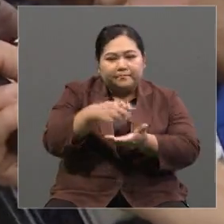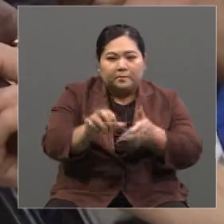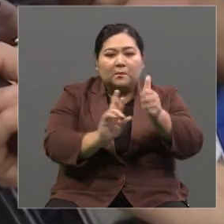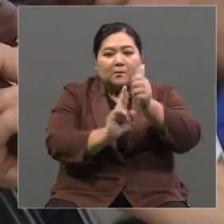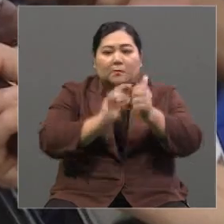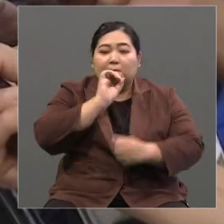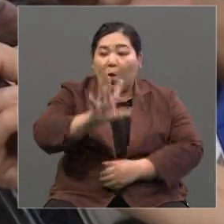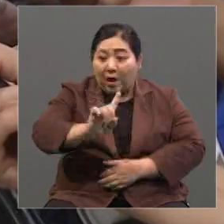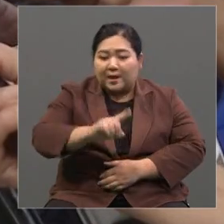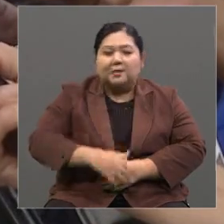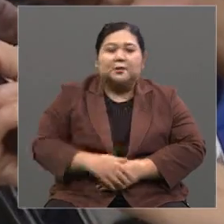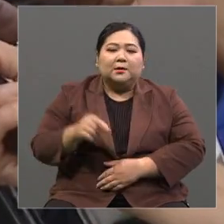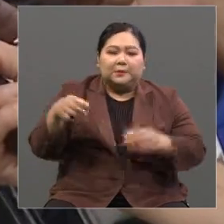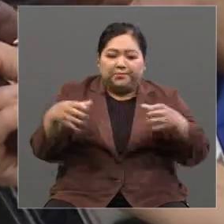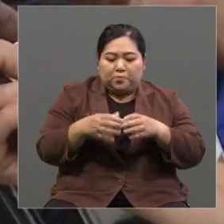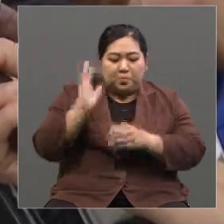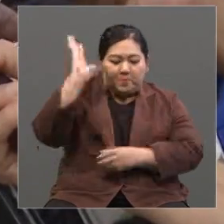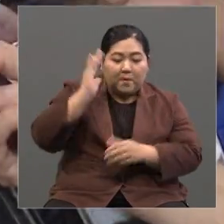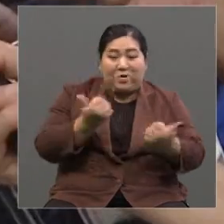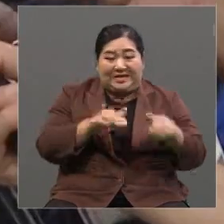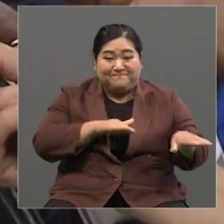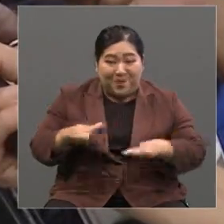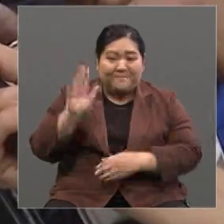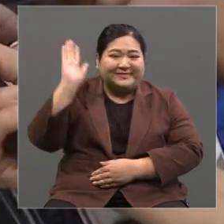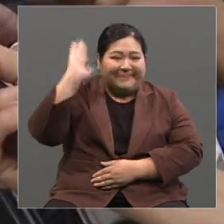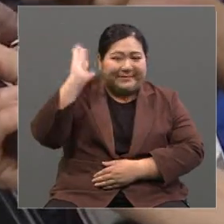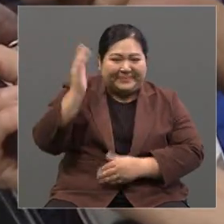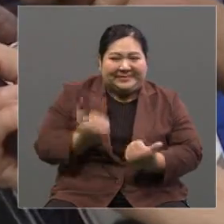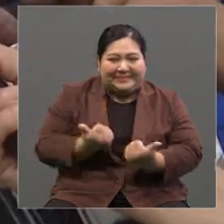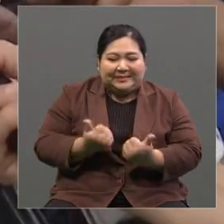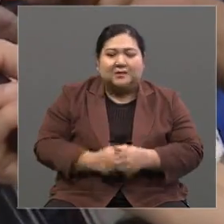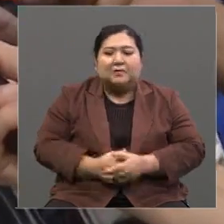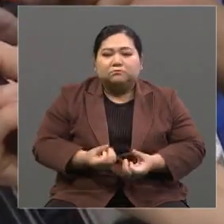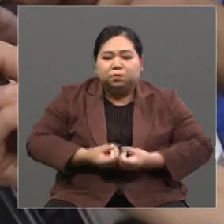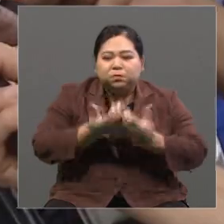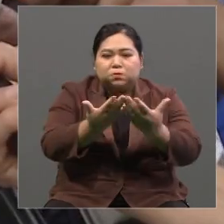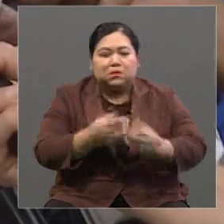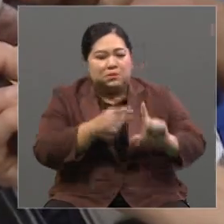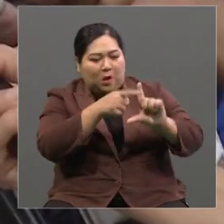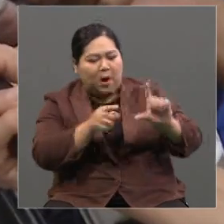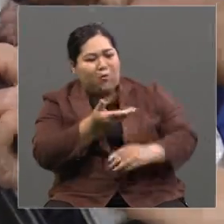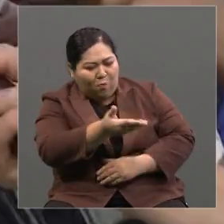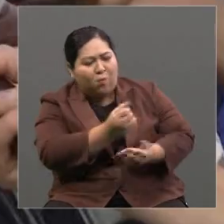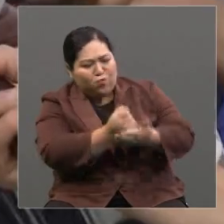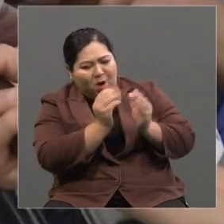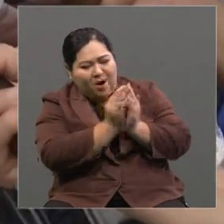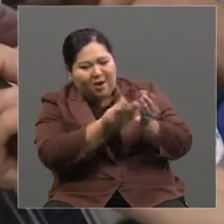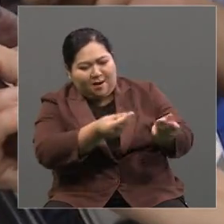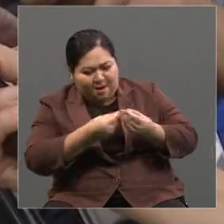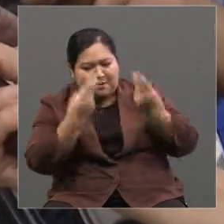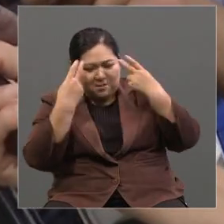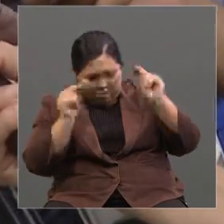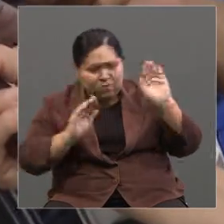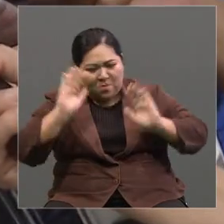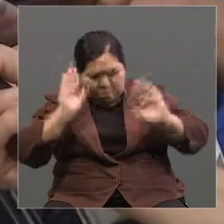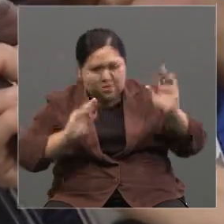ว่าได้ใช้เวทีการแถลงในวันนี้ที่เตรียมจะแถลงที่เรารอกันอยู่เนี่ยจะสื่อสารไปยังพรรคก้าวไกลเพื่อขอคะแนนโหวตนายกรัฐมนตรีของพ